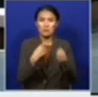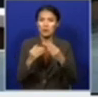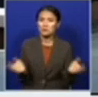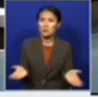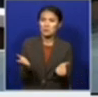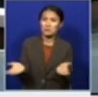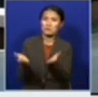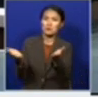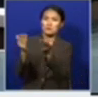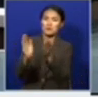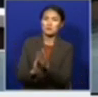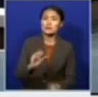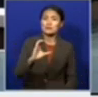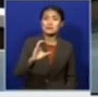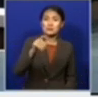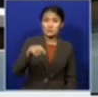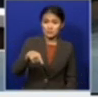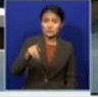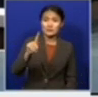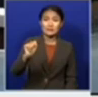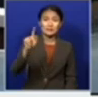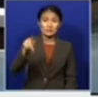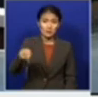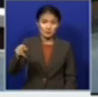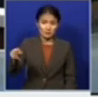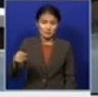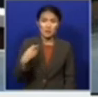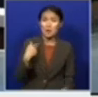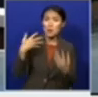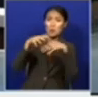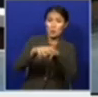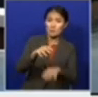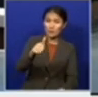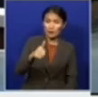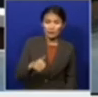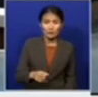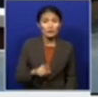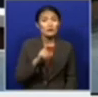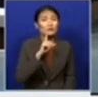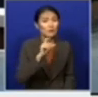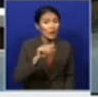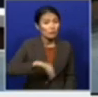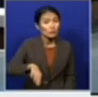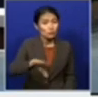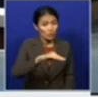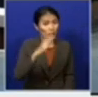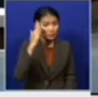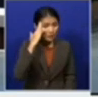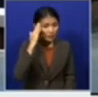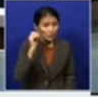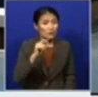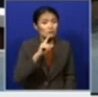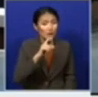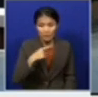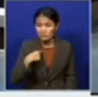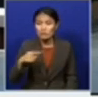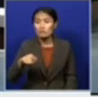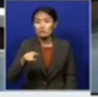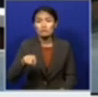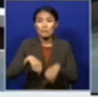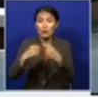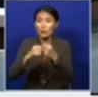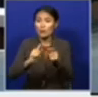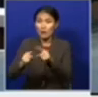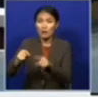ราว 5-10% ของจำนวนผู้ประกอบการทั้งประเทศดังนั้นรัฐบาลจะมาอ้างว่าเอกชนสนับส